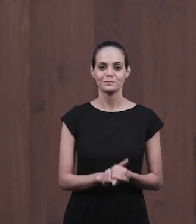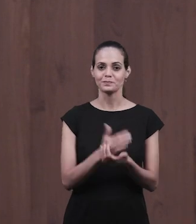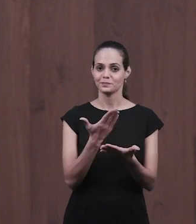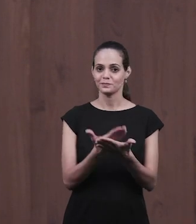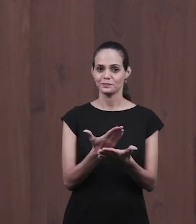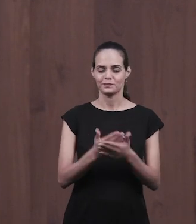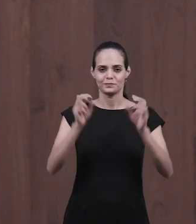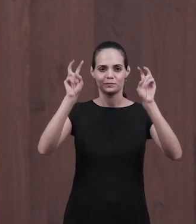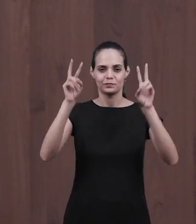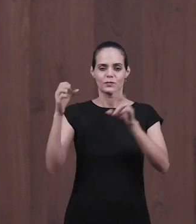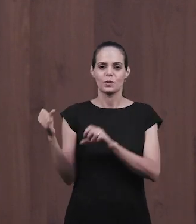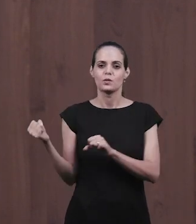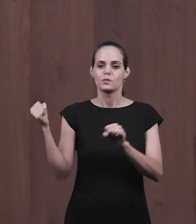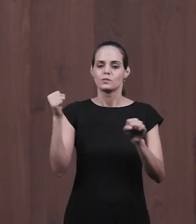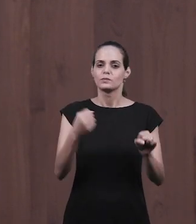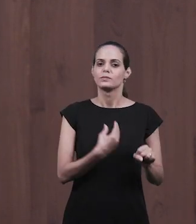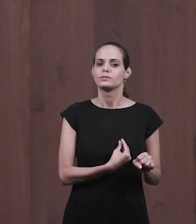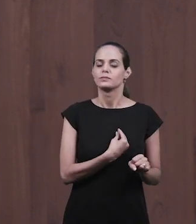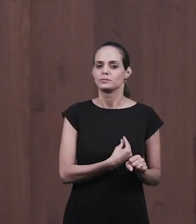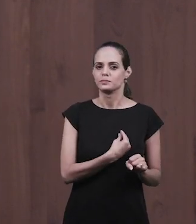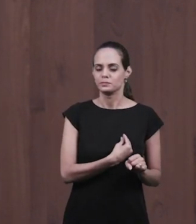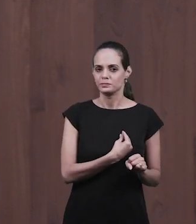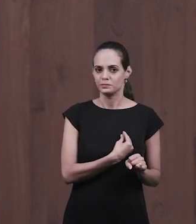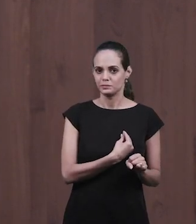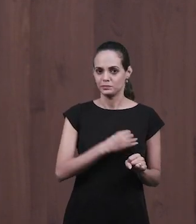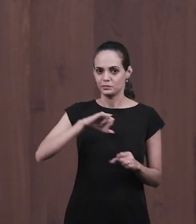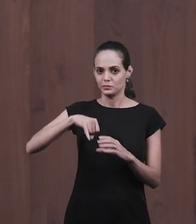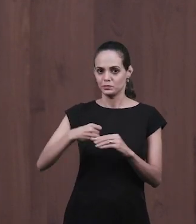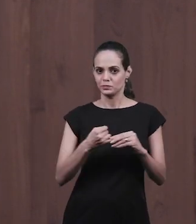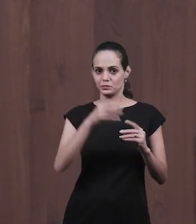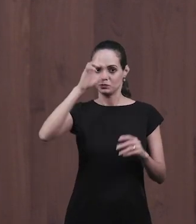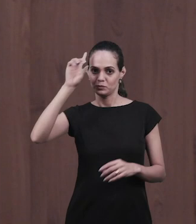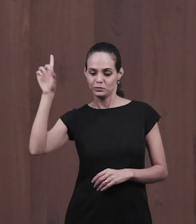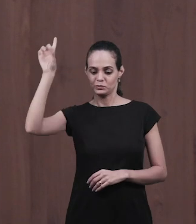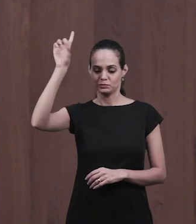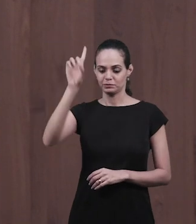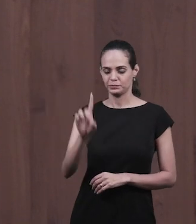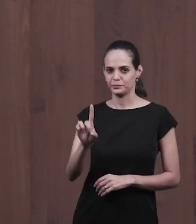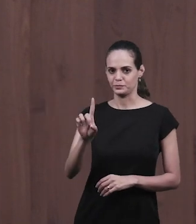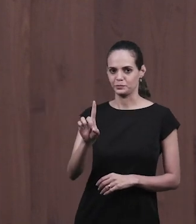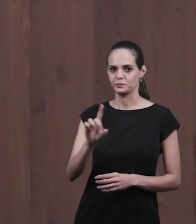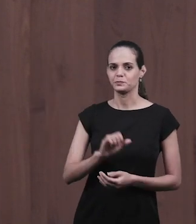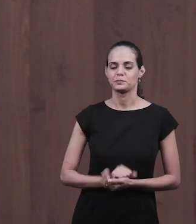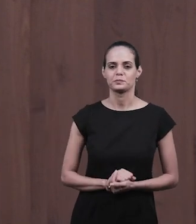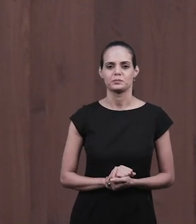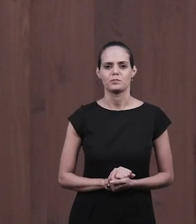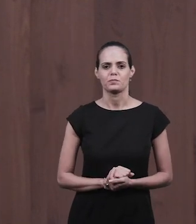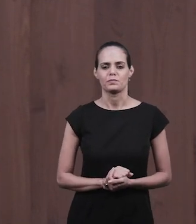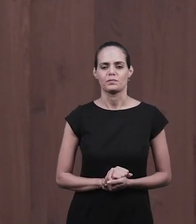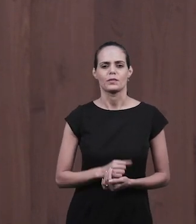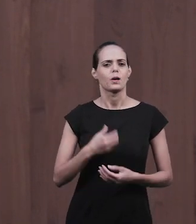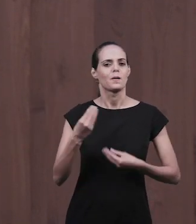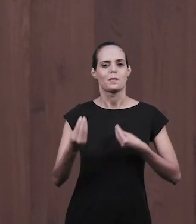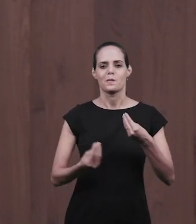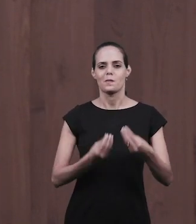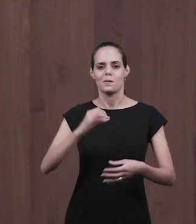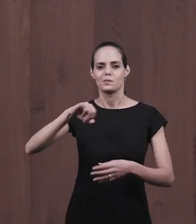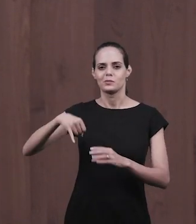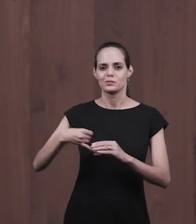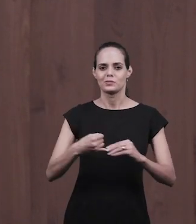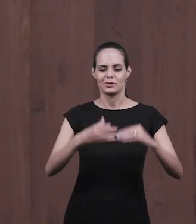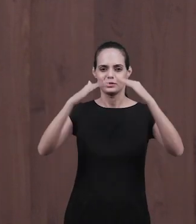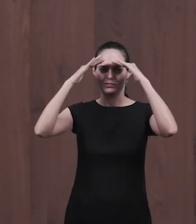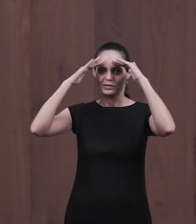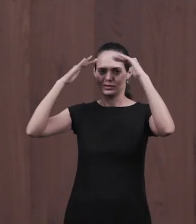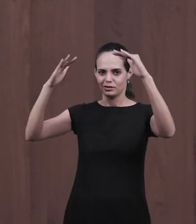thématique de notre étude, c'est le pouvoir de Dieu dans la vie de Josué. Et aujourd'hui, nous allons voir comment Josué était obéissant